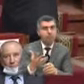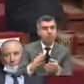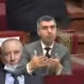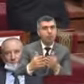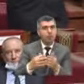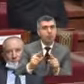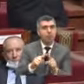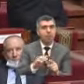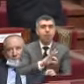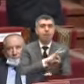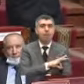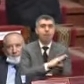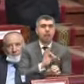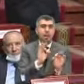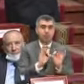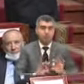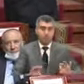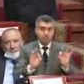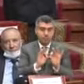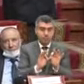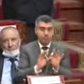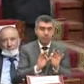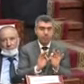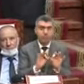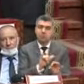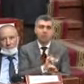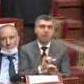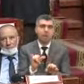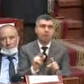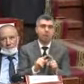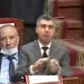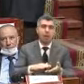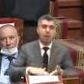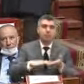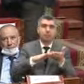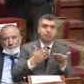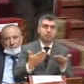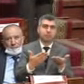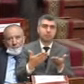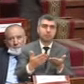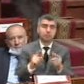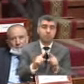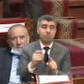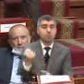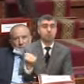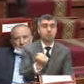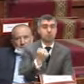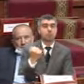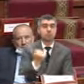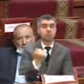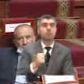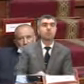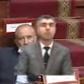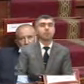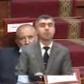فائدة، فهذا لا يعني لن يصلح حالها. فهي كتنتظر